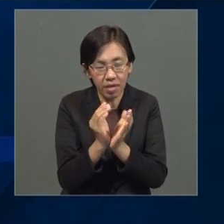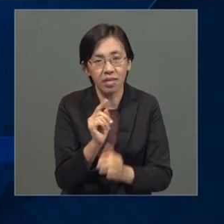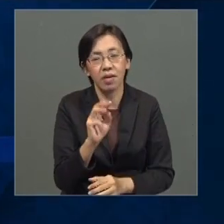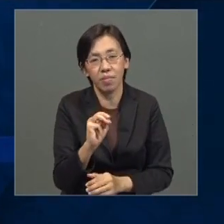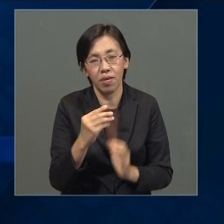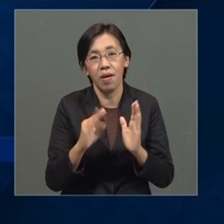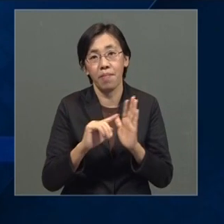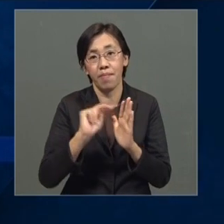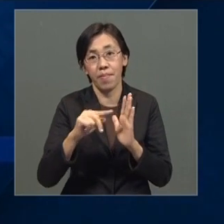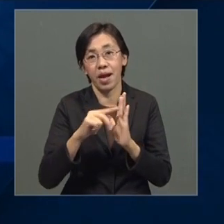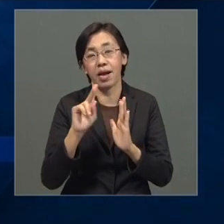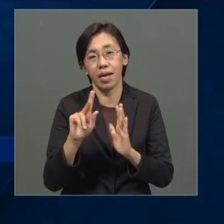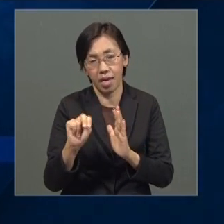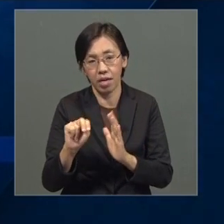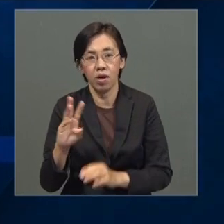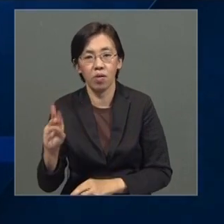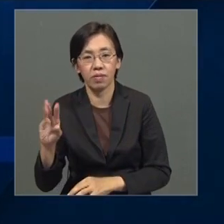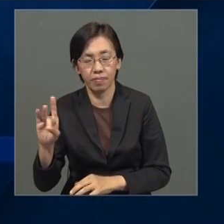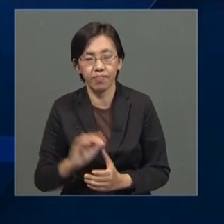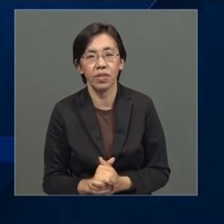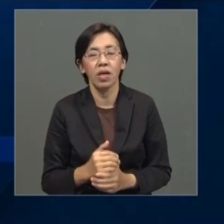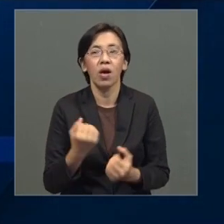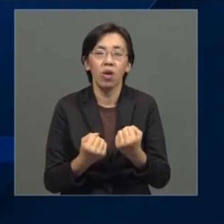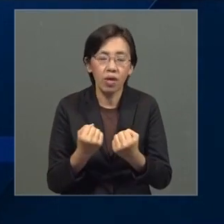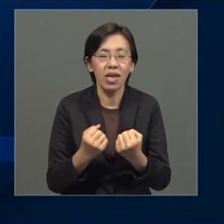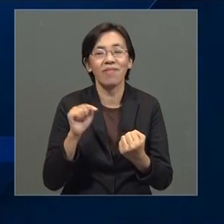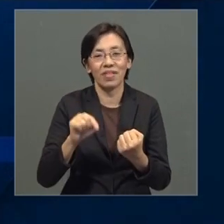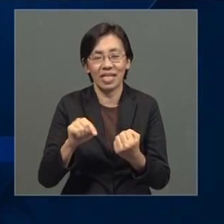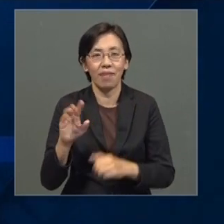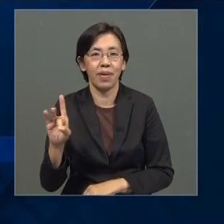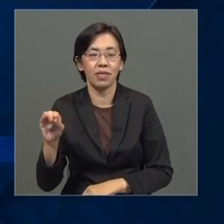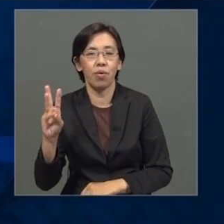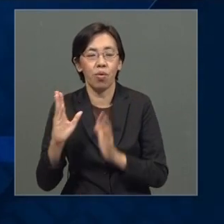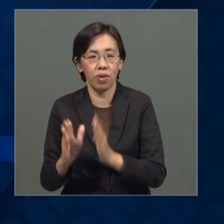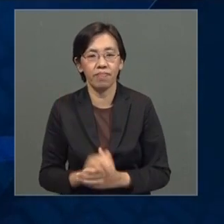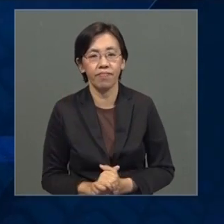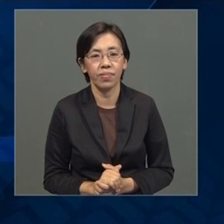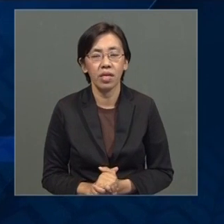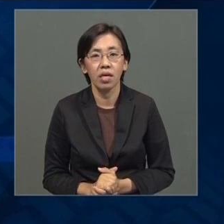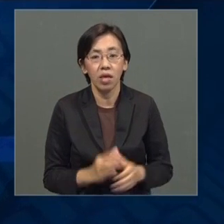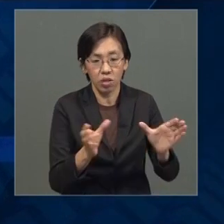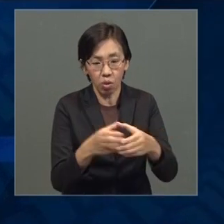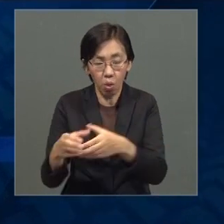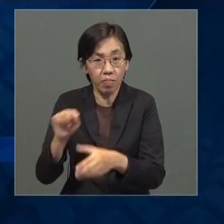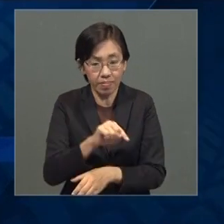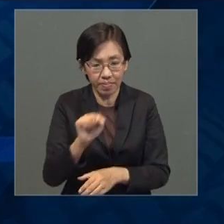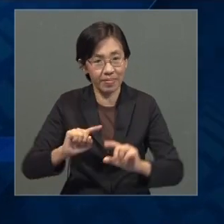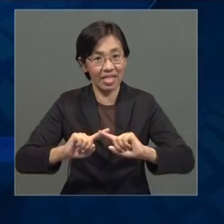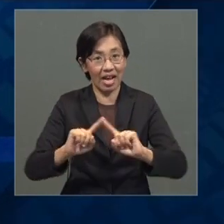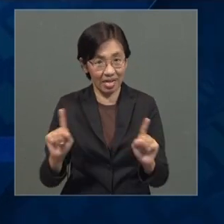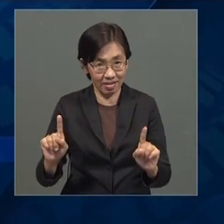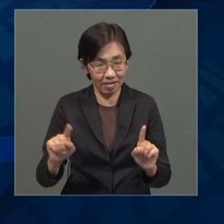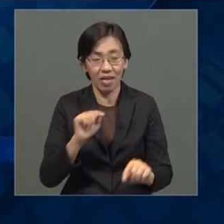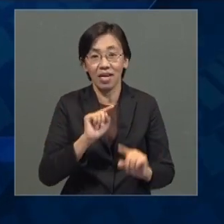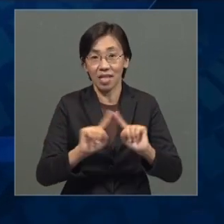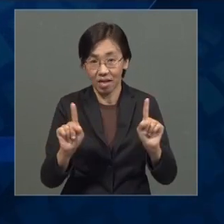น68รายชุมชนและรถพระราชทานบางแคอีก86รายใน2กลุ่มก้อนนี้ต่างกันนะคะคือในส่วน